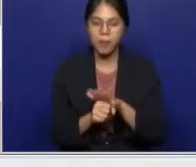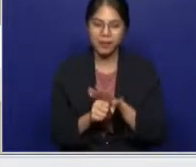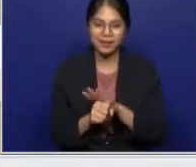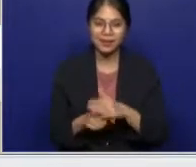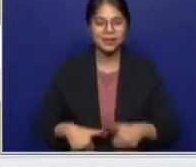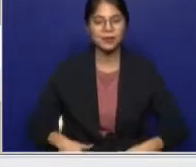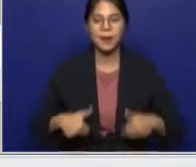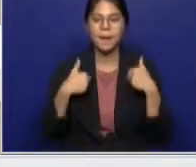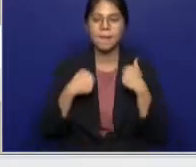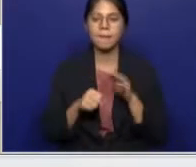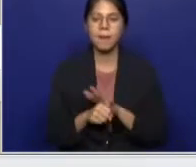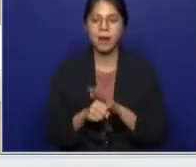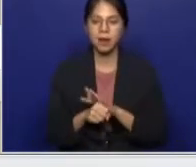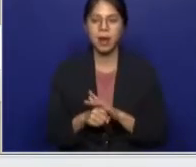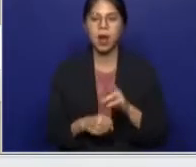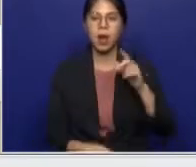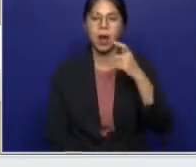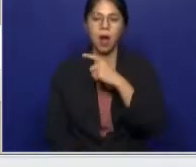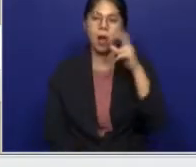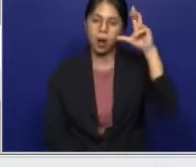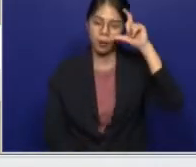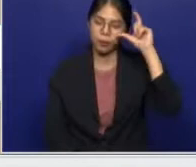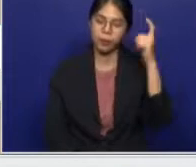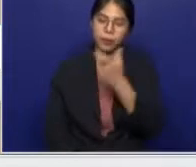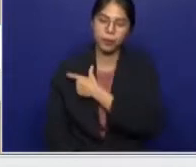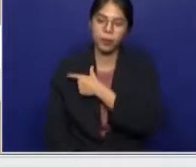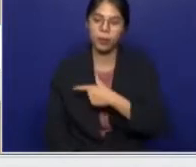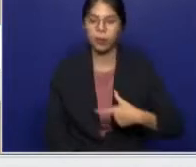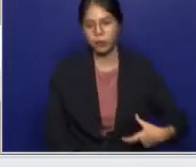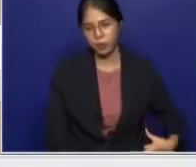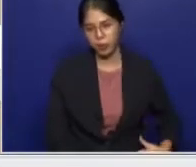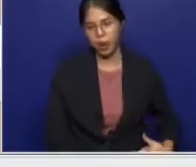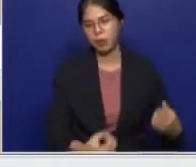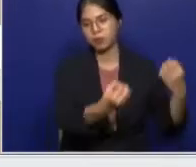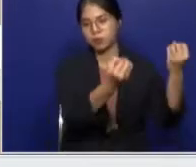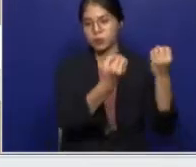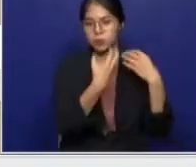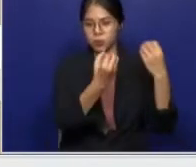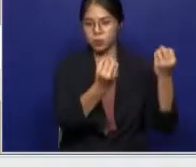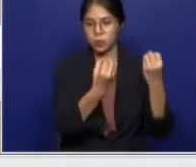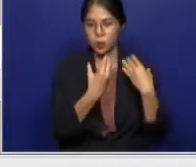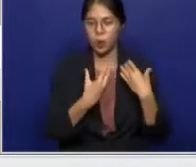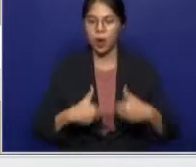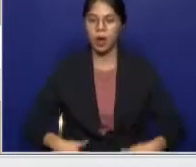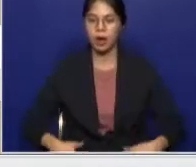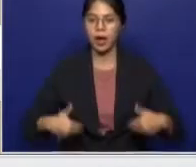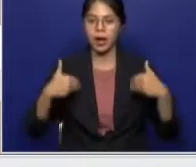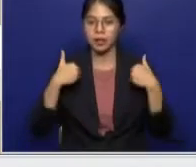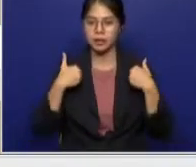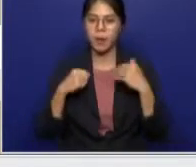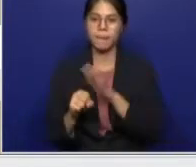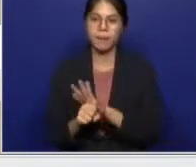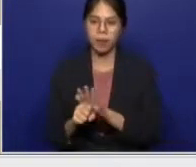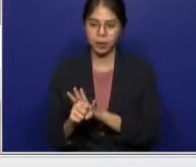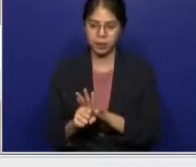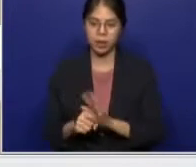ป็นอันนี้ในหลวงร.9นะครับท่านสอนพวกเราว่าอยู่อย่างพอเพียง6มุ่งมั่นใน